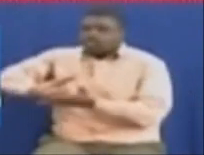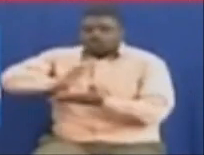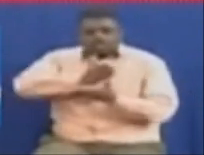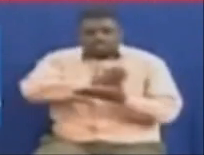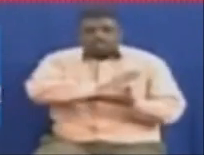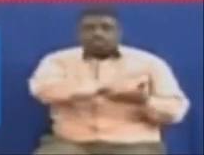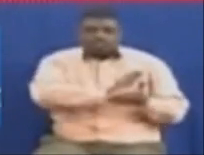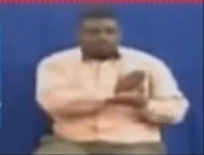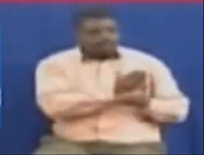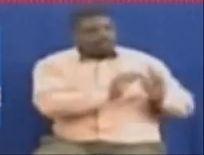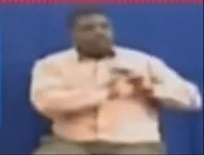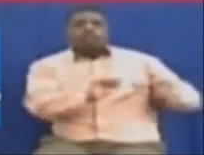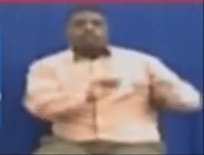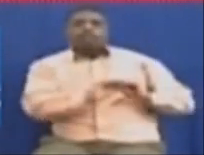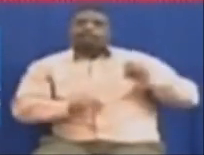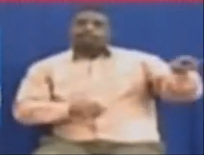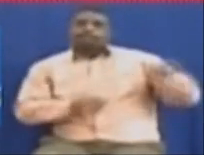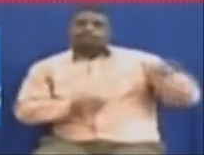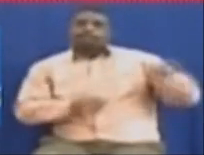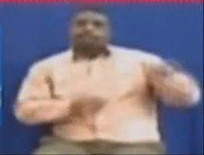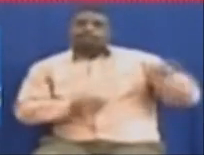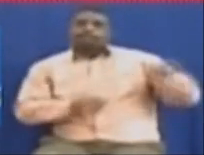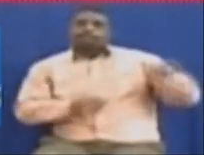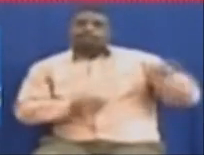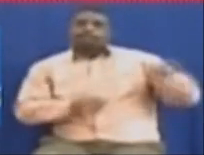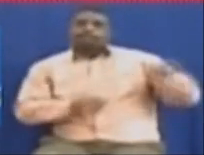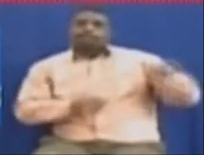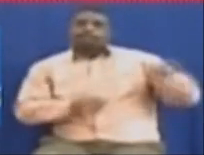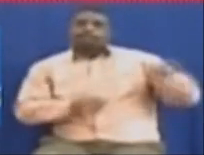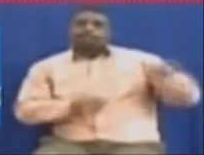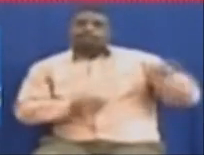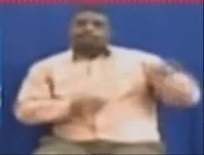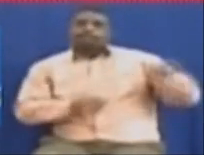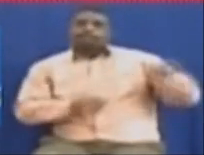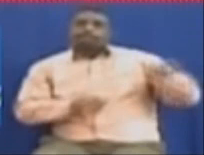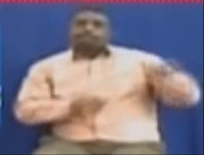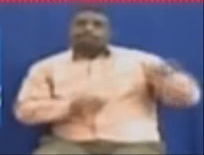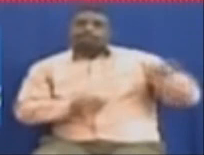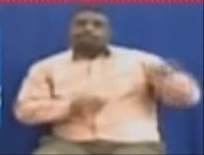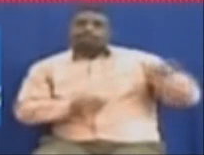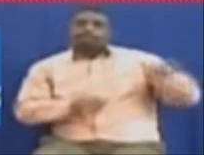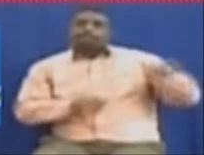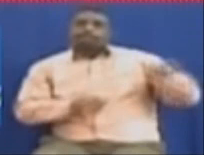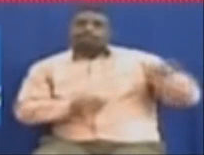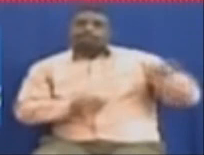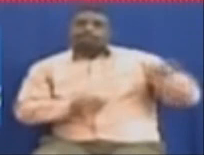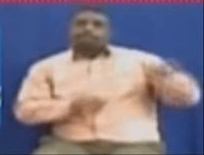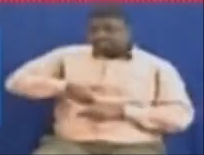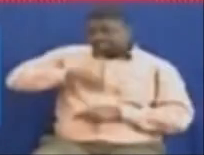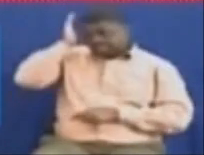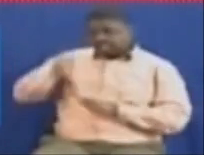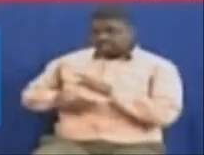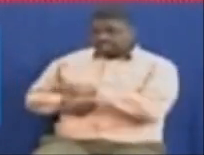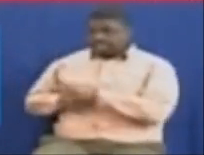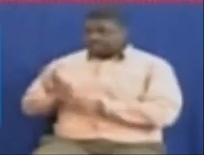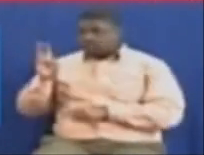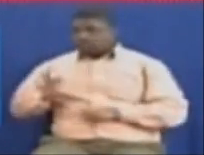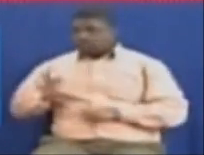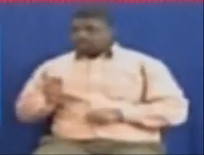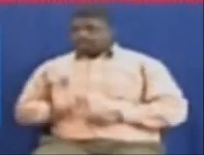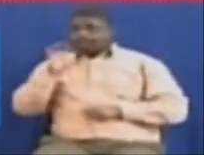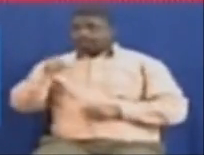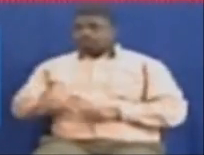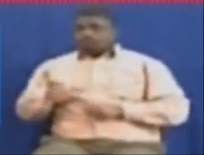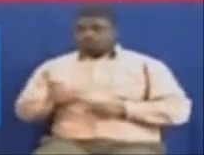ifuatavyo. Ni kweli kwamba kumekuwa na changamoto ya elimu ya ushirika katika viongozi, miongoni mwa viongozi wa ushirika vile vile